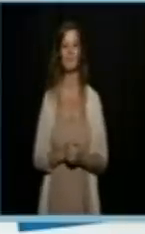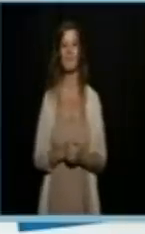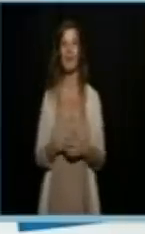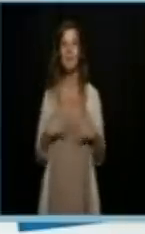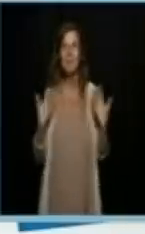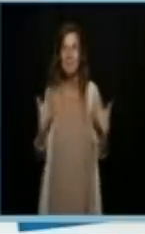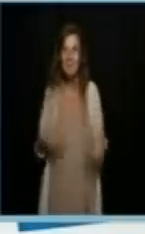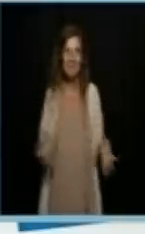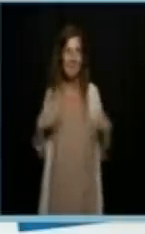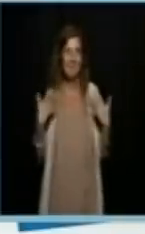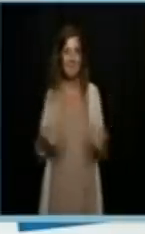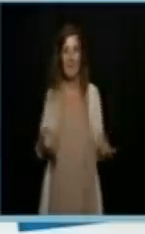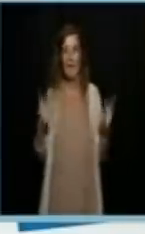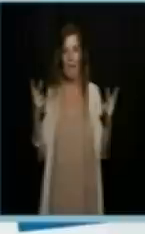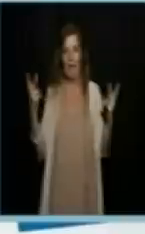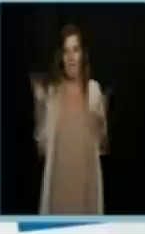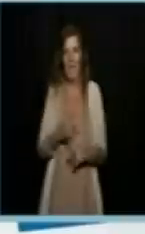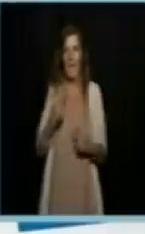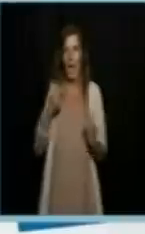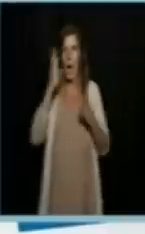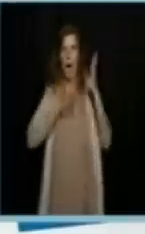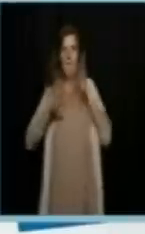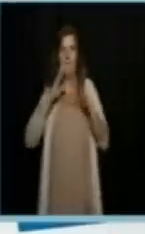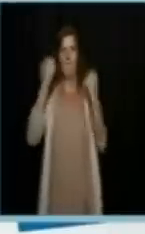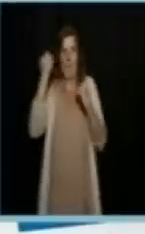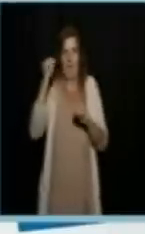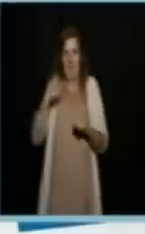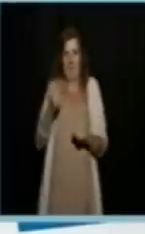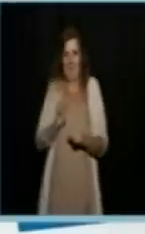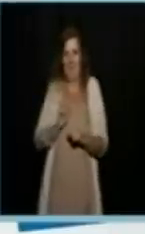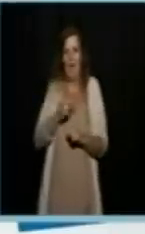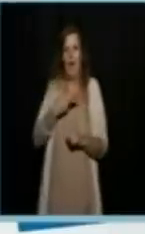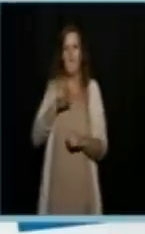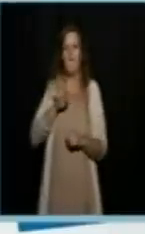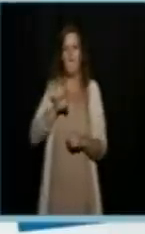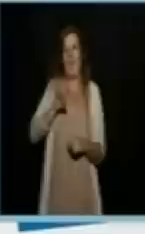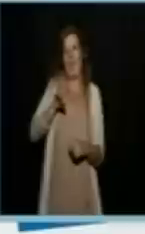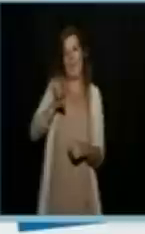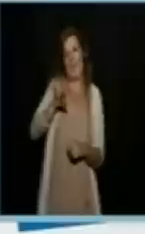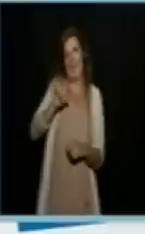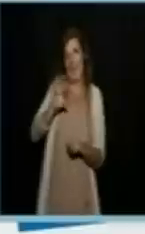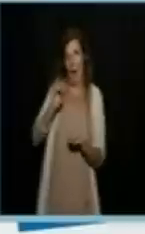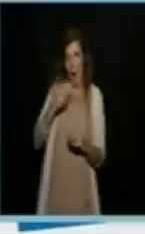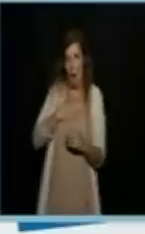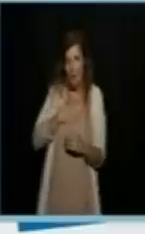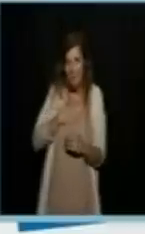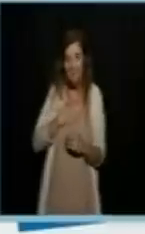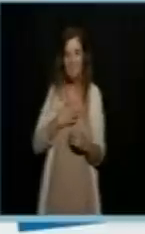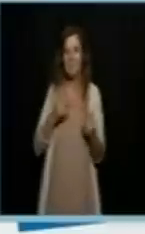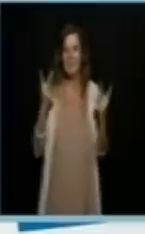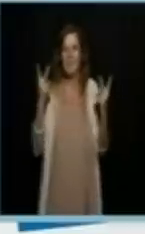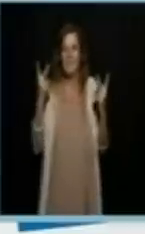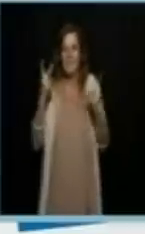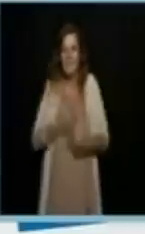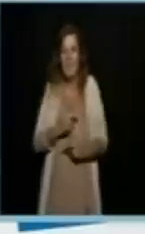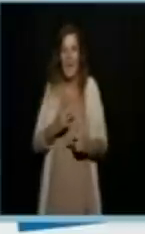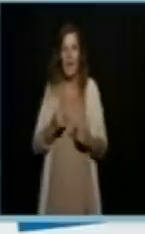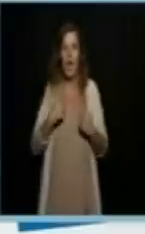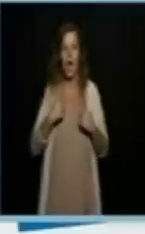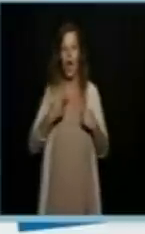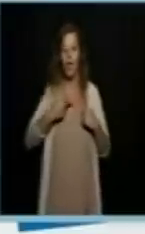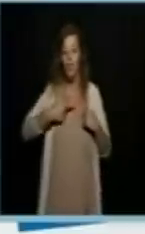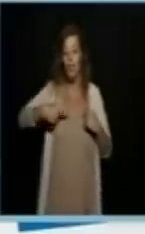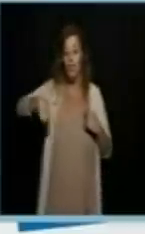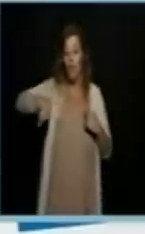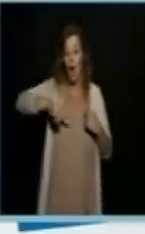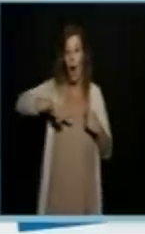Wow, io non sono Springsteen, mi chiamo Federico Morello e in realtà non faccio parte del noi, ma